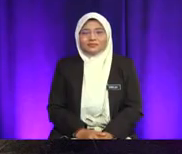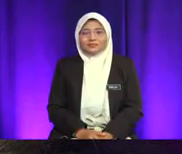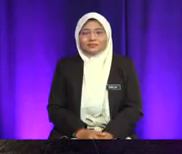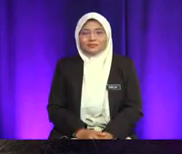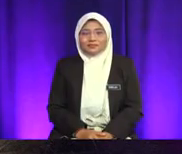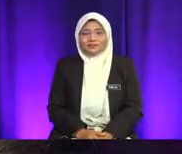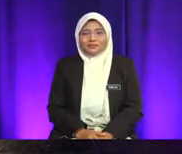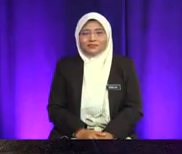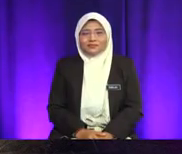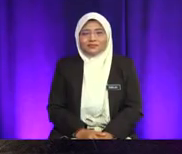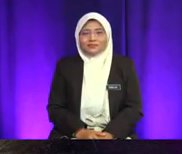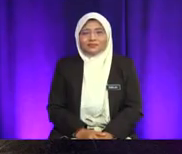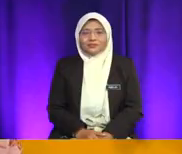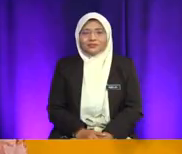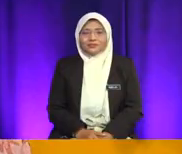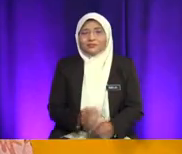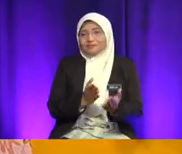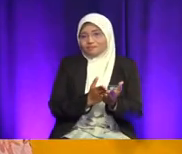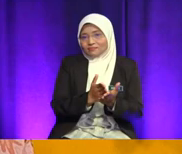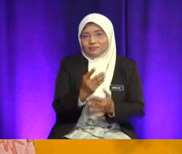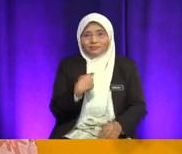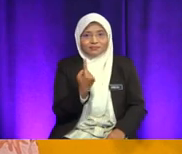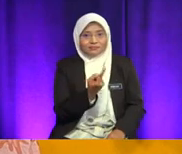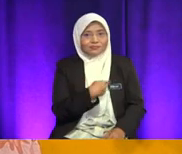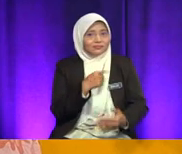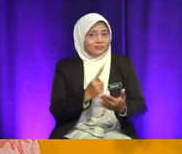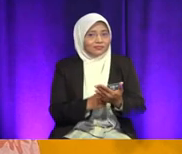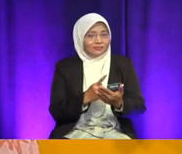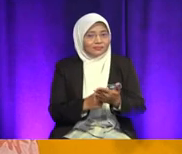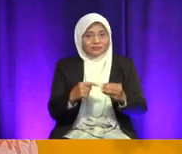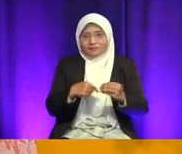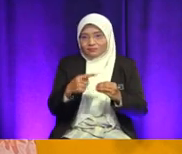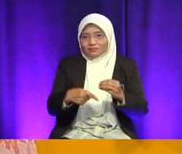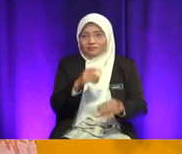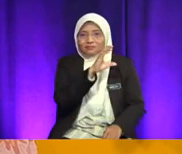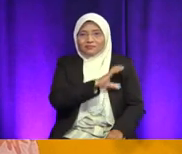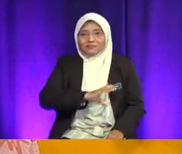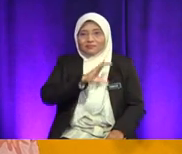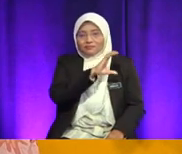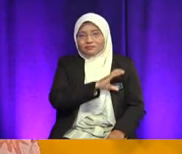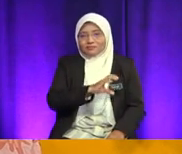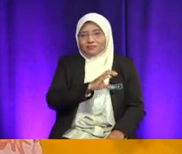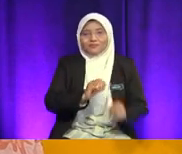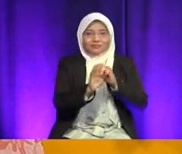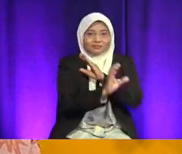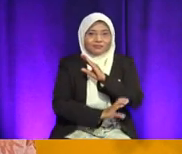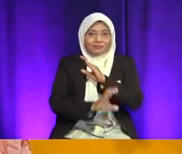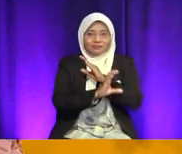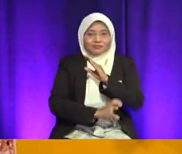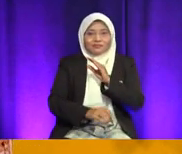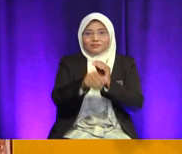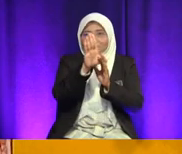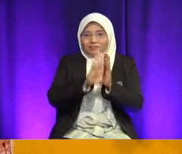Rina seterusnya kita akan membincangkan tentang ciri-ciri negara berdaulat